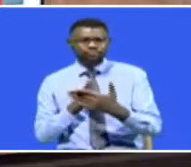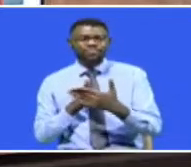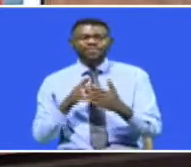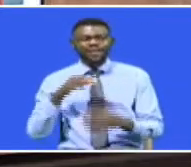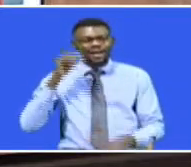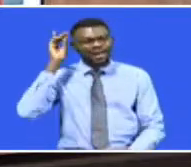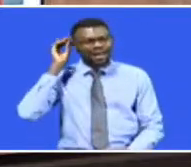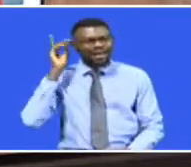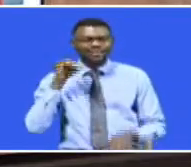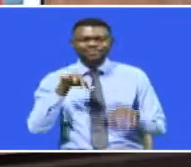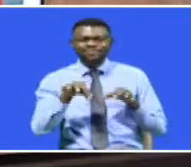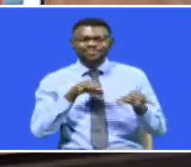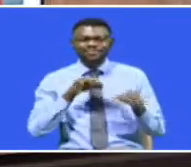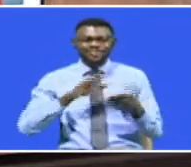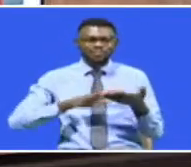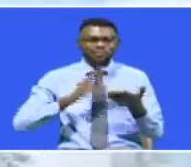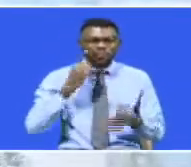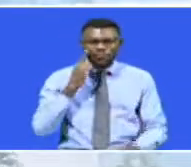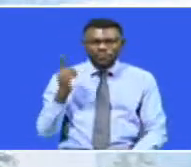sasa anaarifu zaidi.